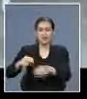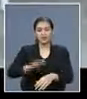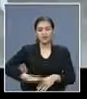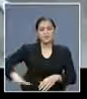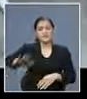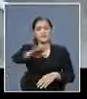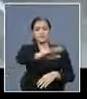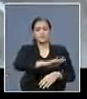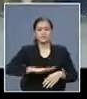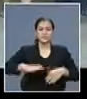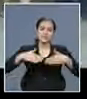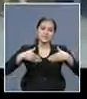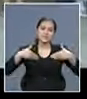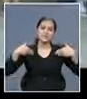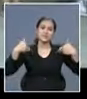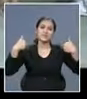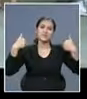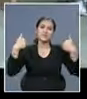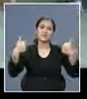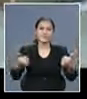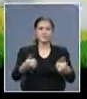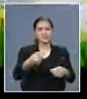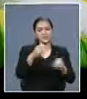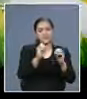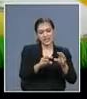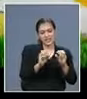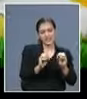อยู่จากขยะจะน้